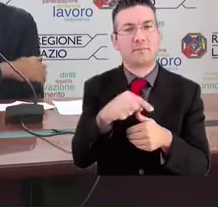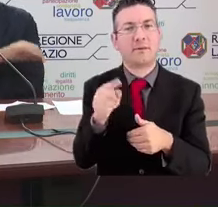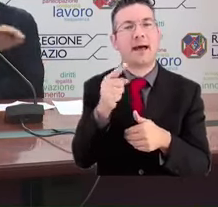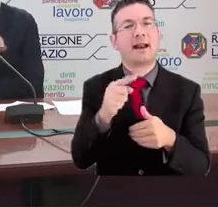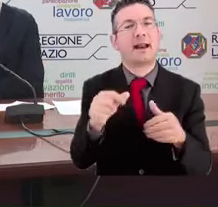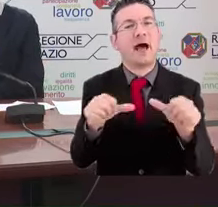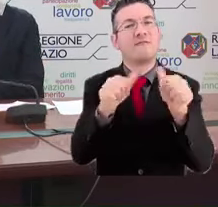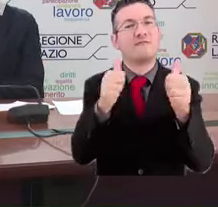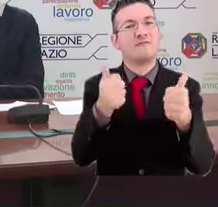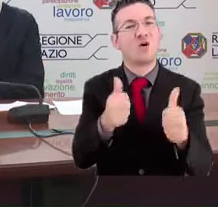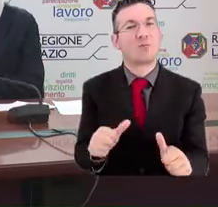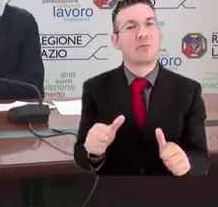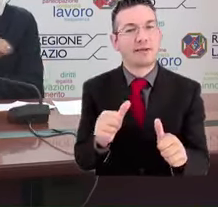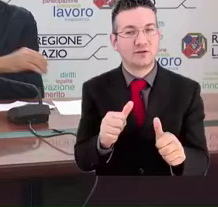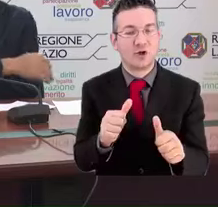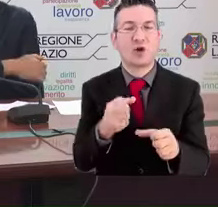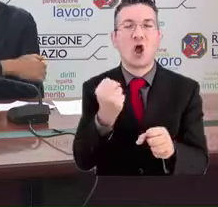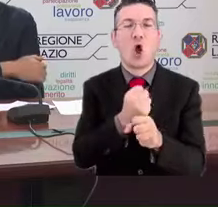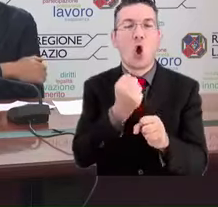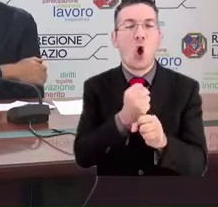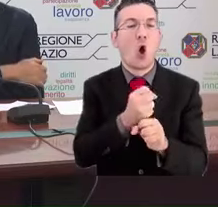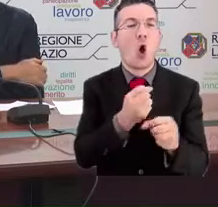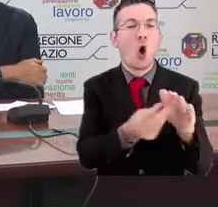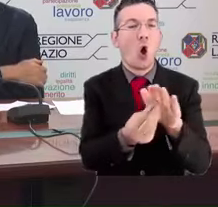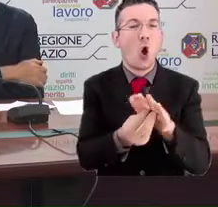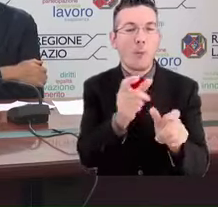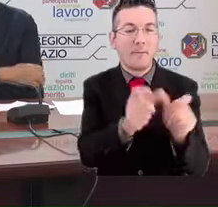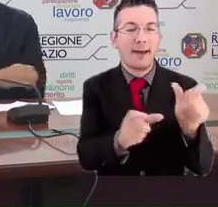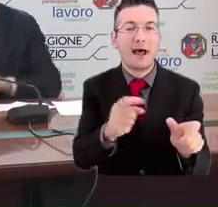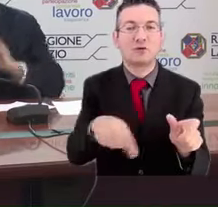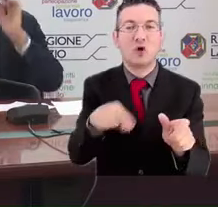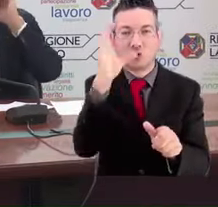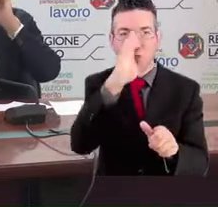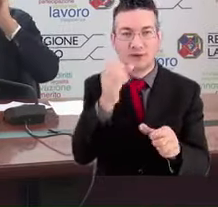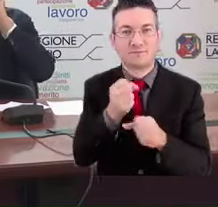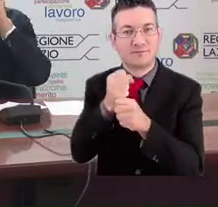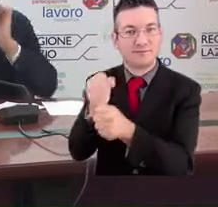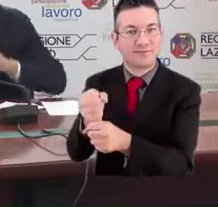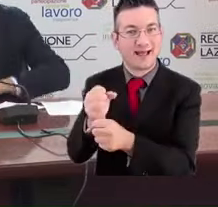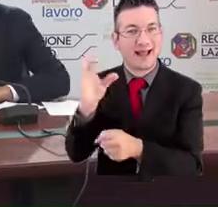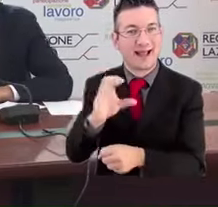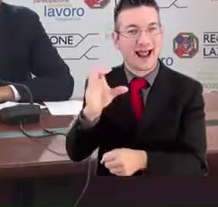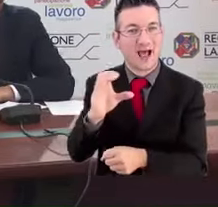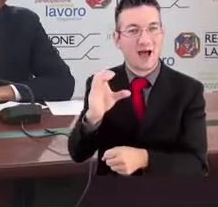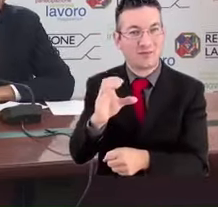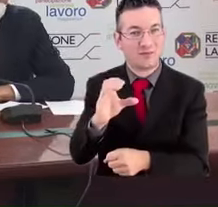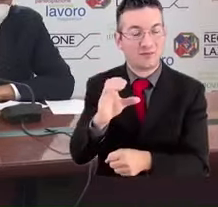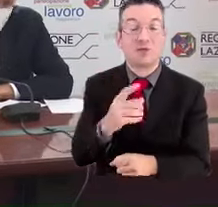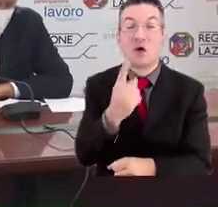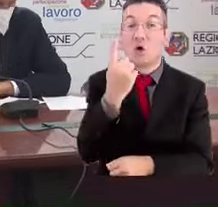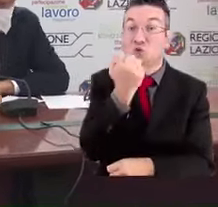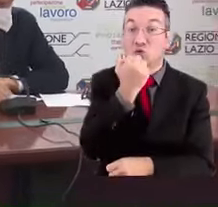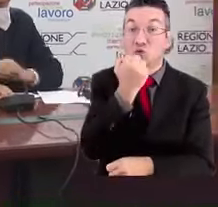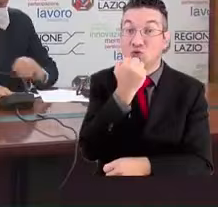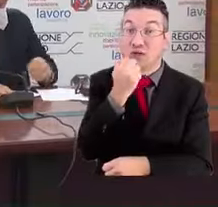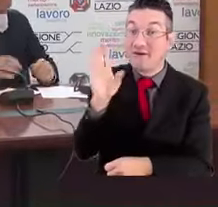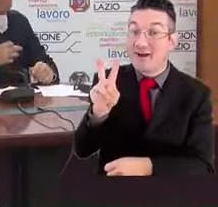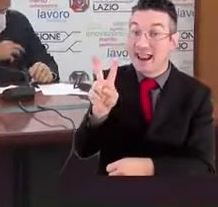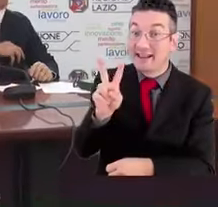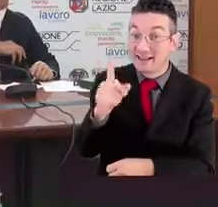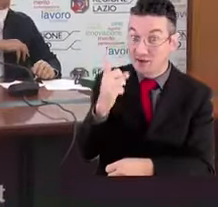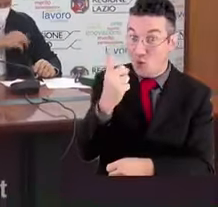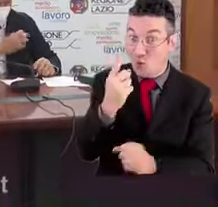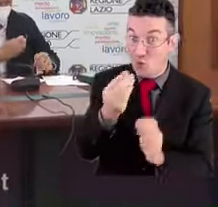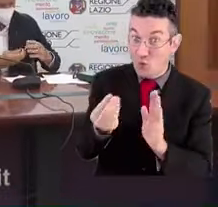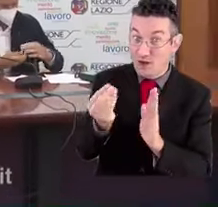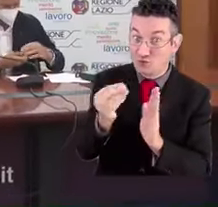degli operatori del turismo ti lascia la parola scusà valentino solamente un dato volevo aggiungere così debole